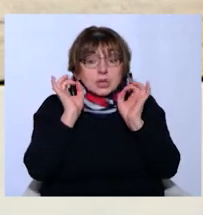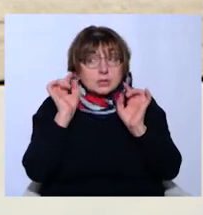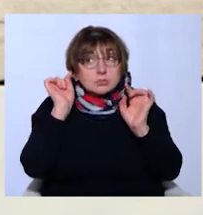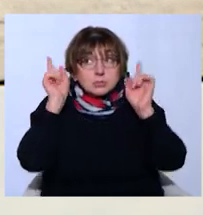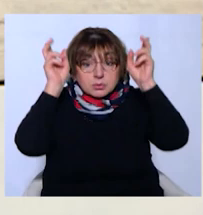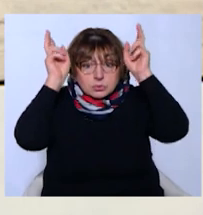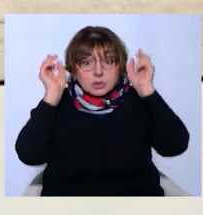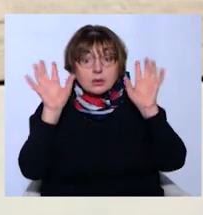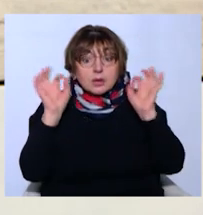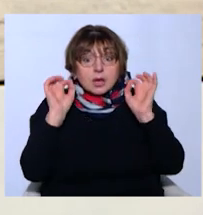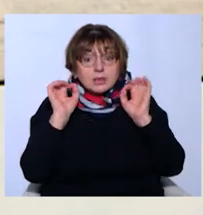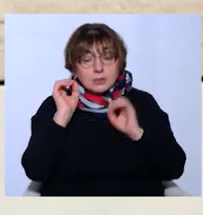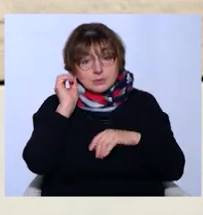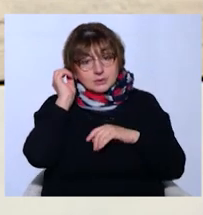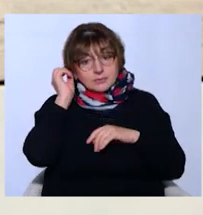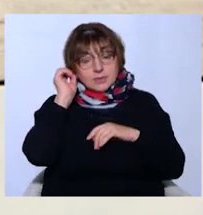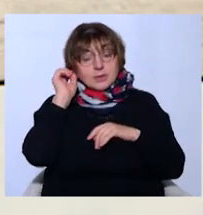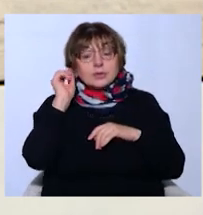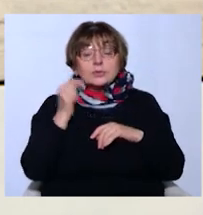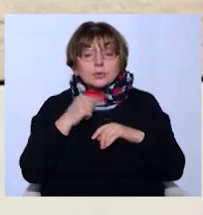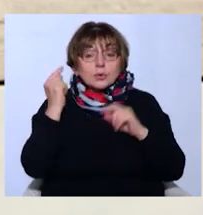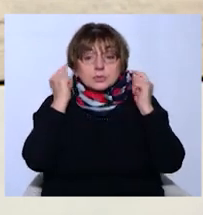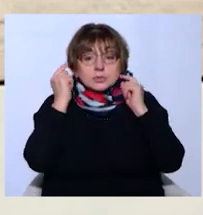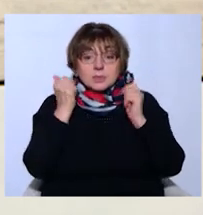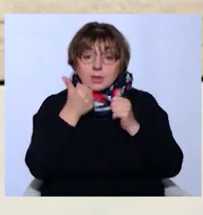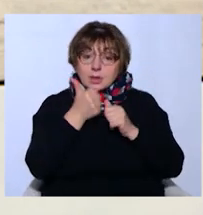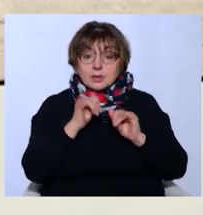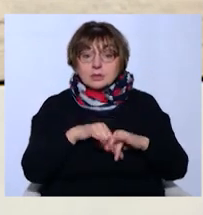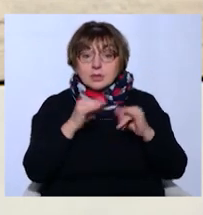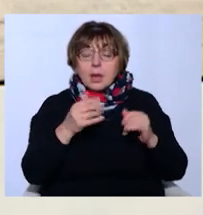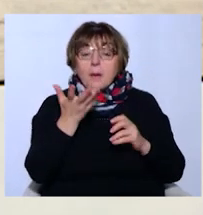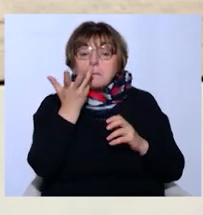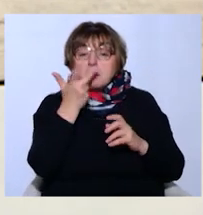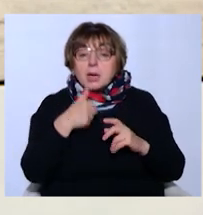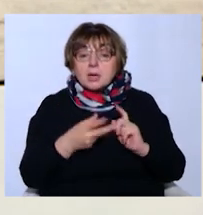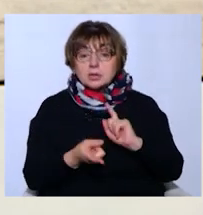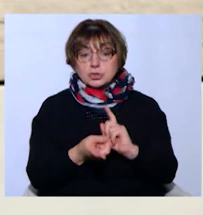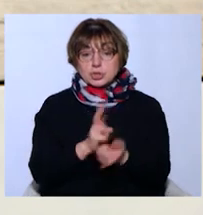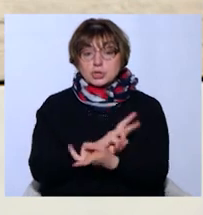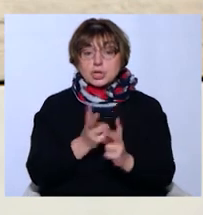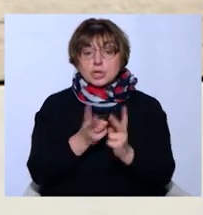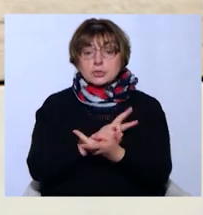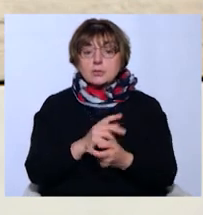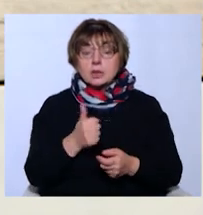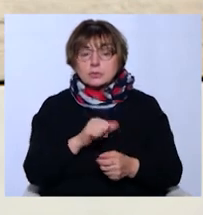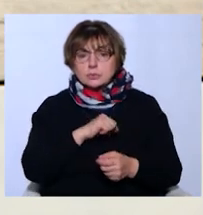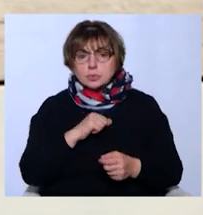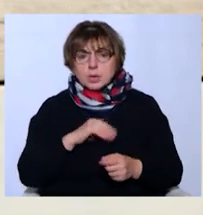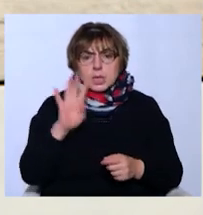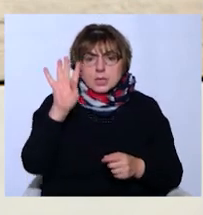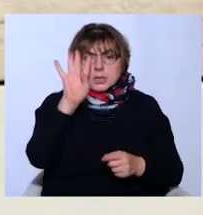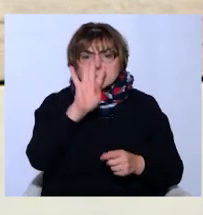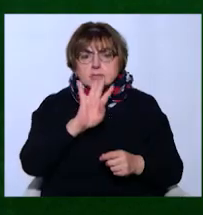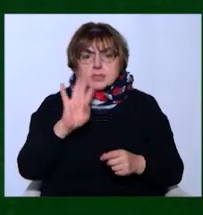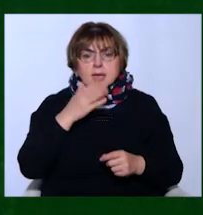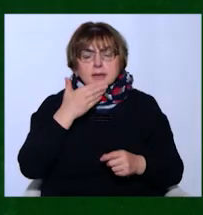გრძნობს, კარგად აქვს ძალიან სმენა განვითარებული და ფერის შეცვლასთან დაკავშირებით. ზაფხულში რუხი ფერის არის კურდღელი